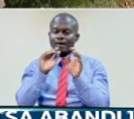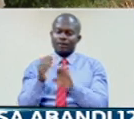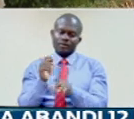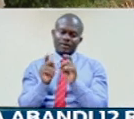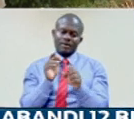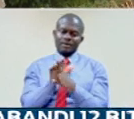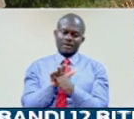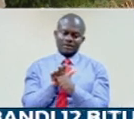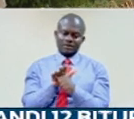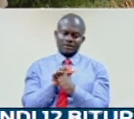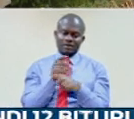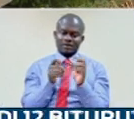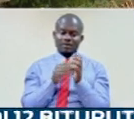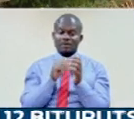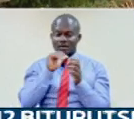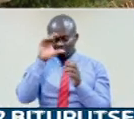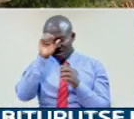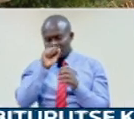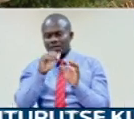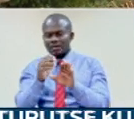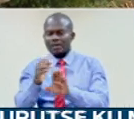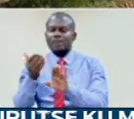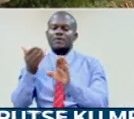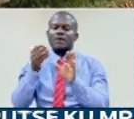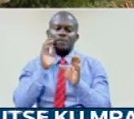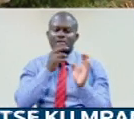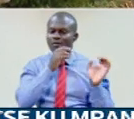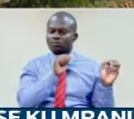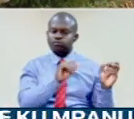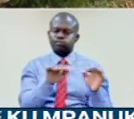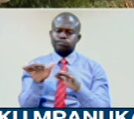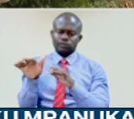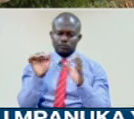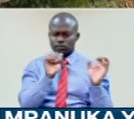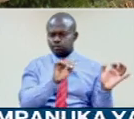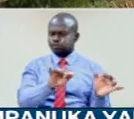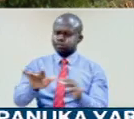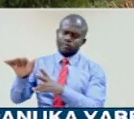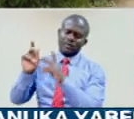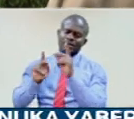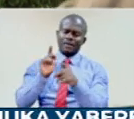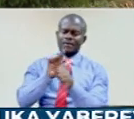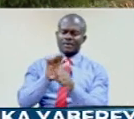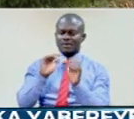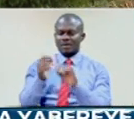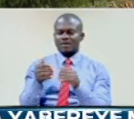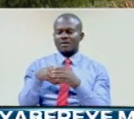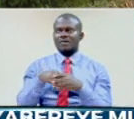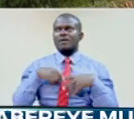benshi, kandi ubu ntihabuze abapfuye barapfuye batwawe n'amazi yari ahangaha. Harimo abapfuye benshi batuye cya